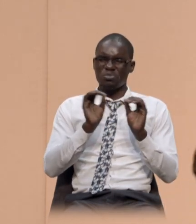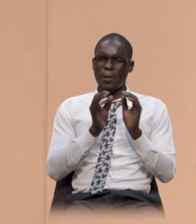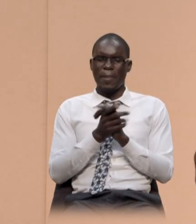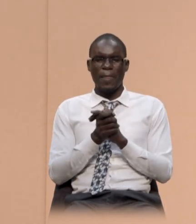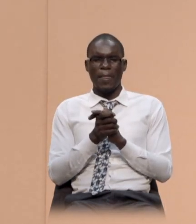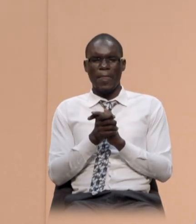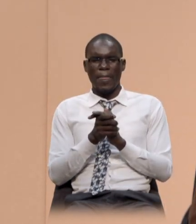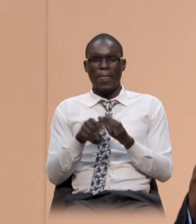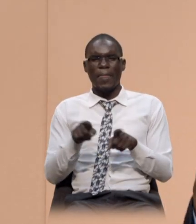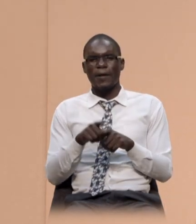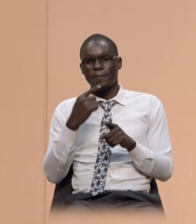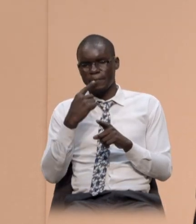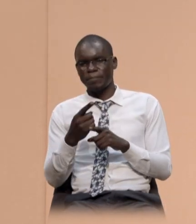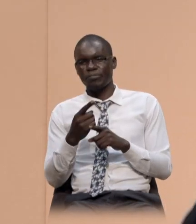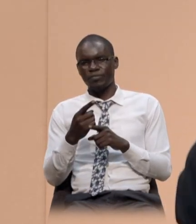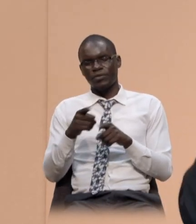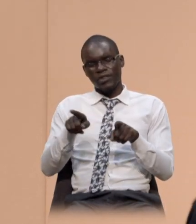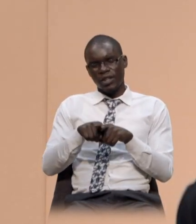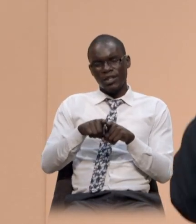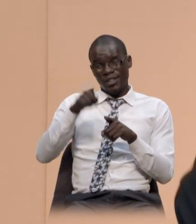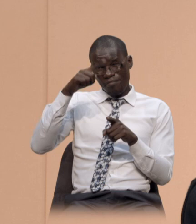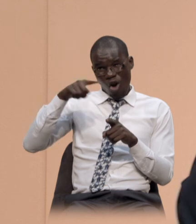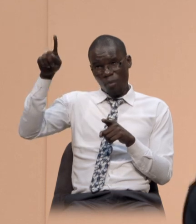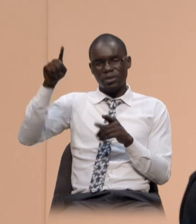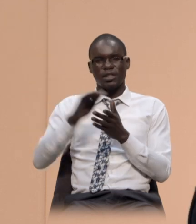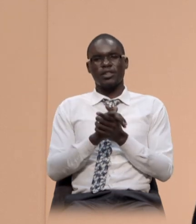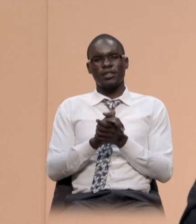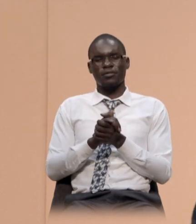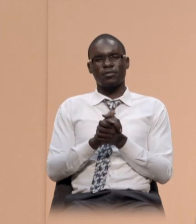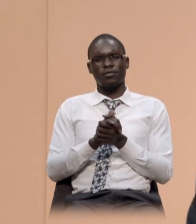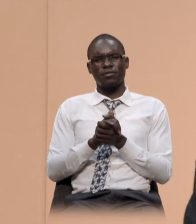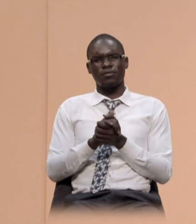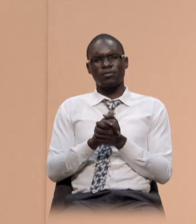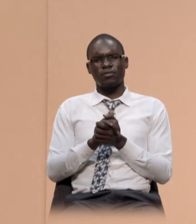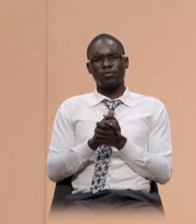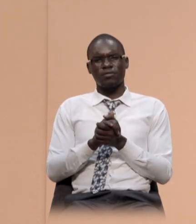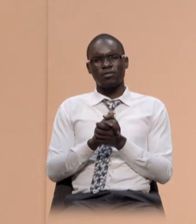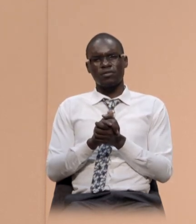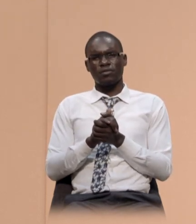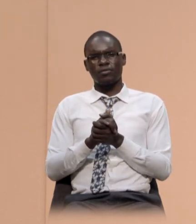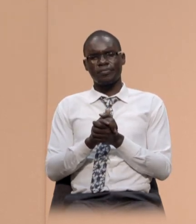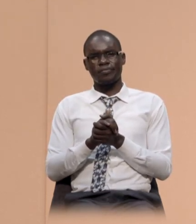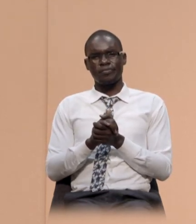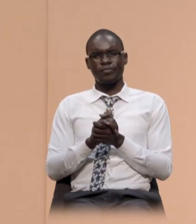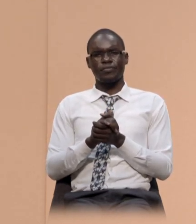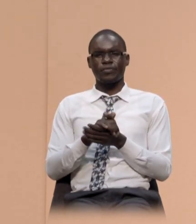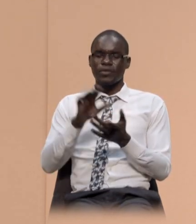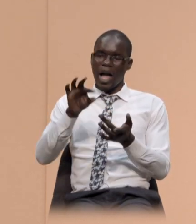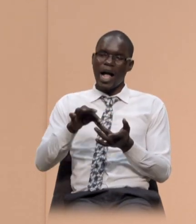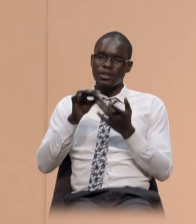katika hali hiyo anasema he's upright, mtu aliye mkamilifu. Watumishi wa Bwana, ni wakati wa